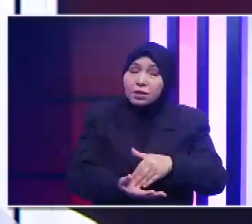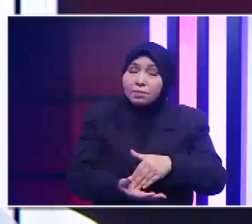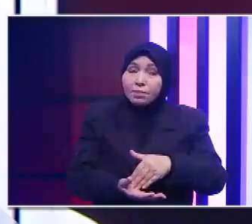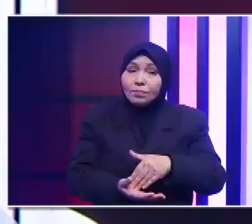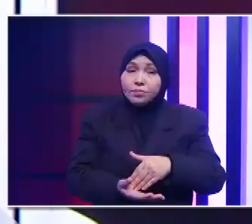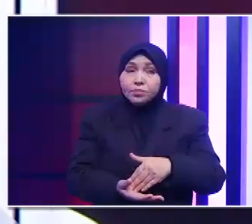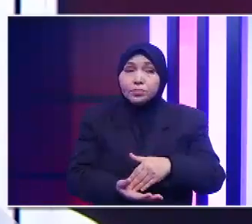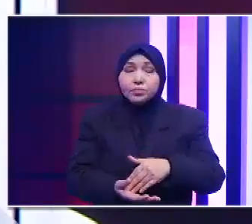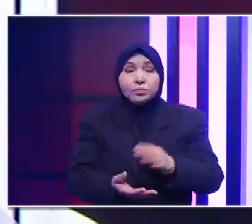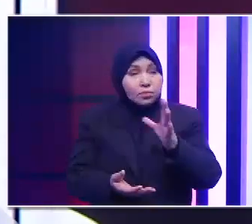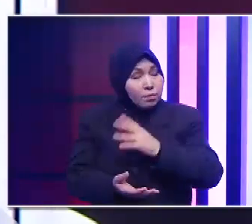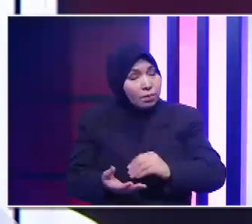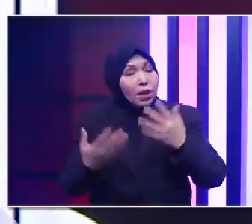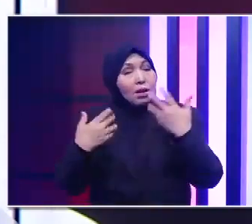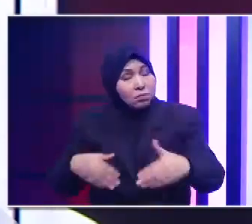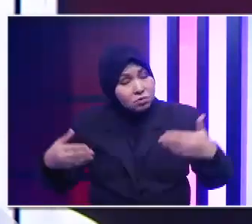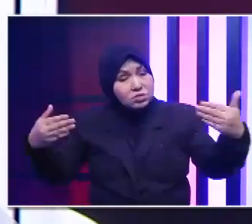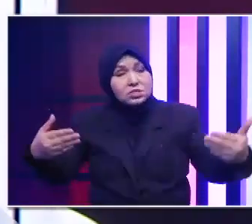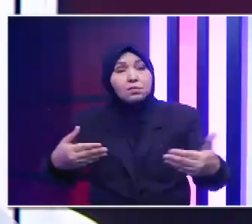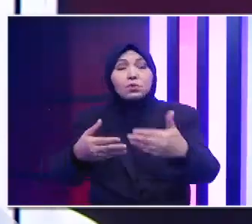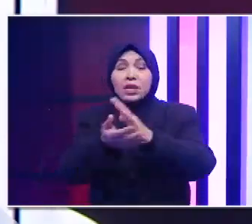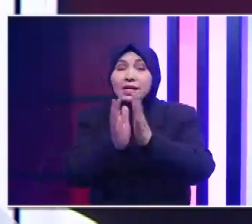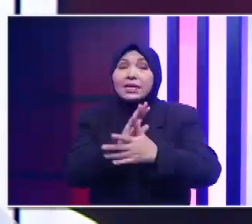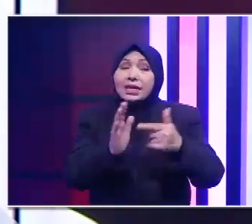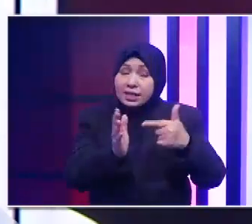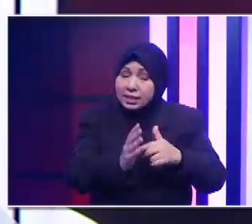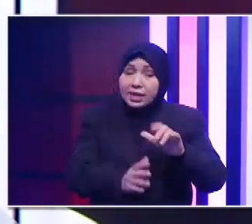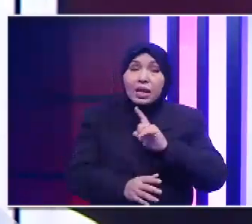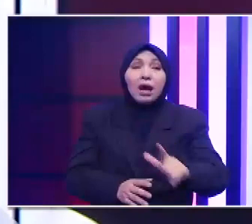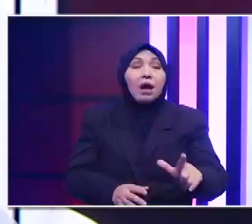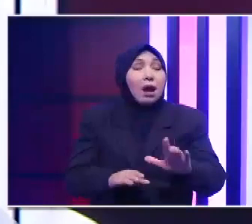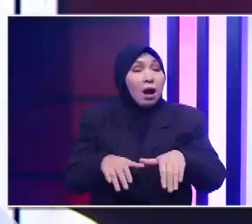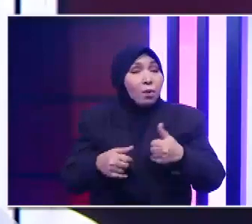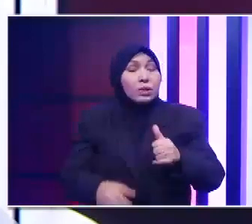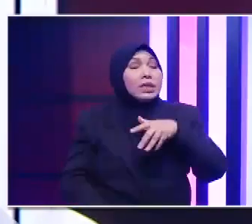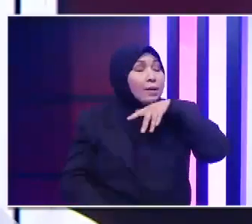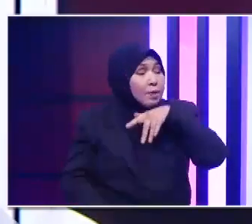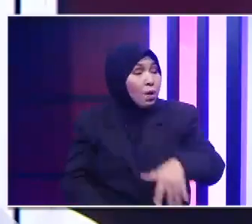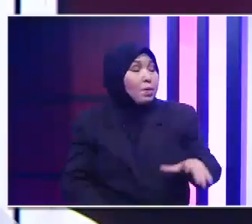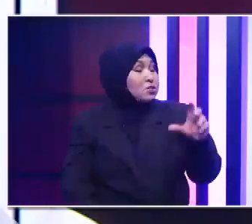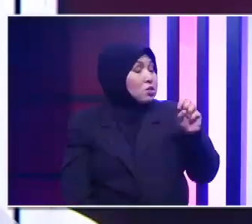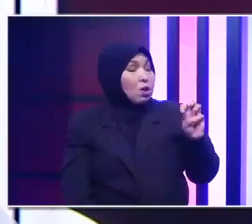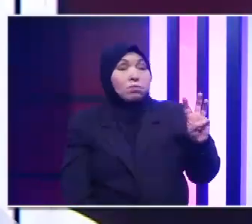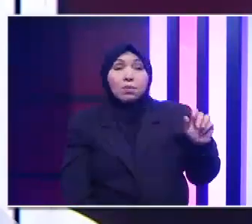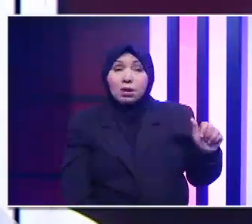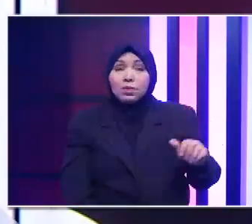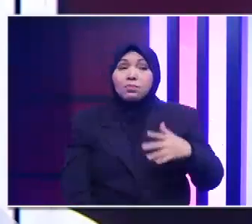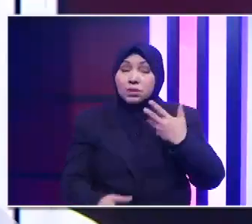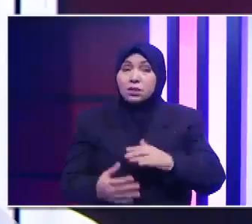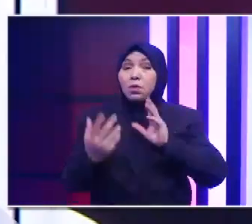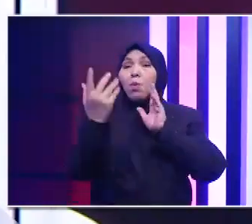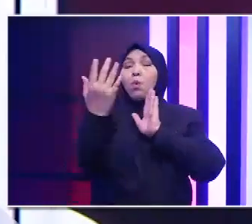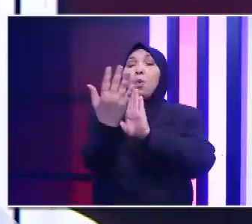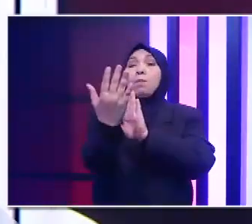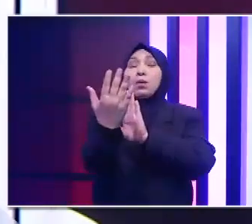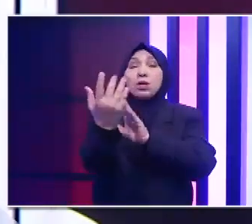Build A babi azwajihi hadifah jadi inilah dimana ah Nabi Sallallahu Alaihi Wasallam ketika TKJ confrence